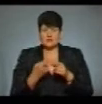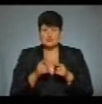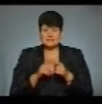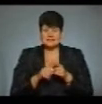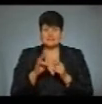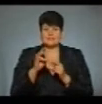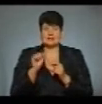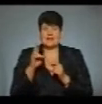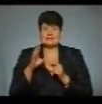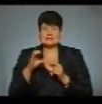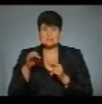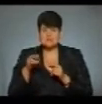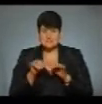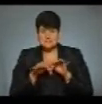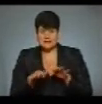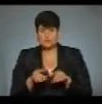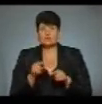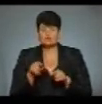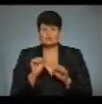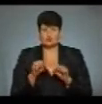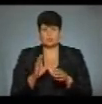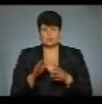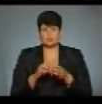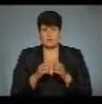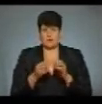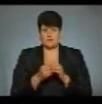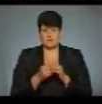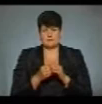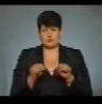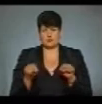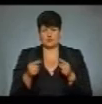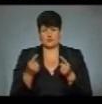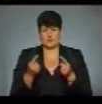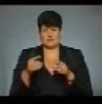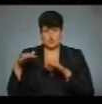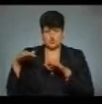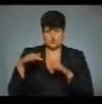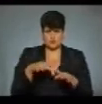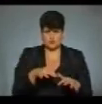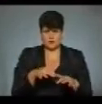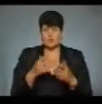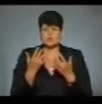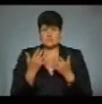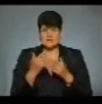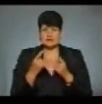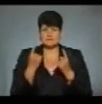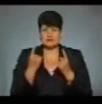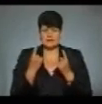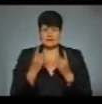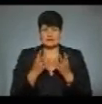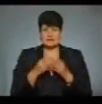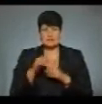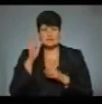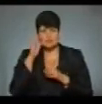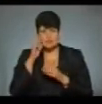насипний схил, то тут може бути і проблема утворення, скажімо, якихось сувів, оскільки значна кількість води